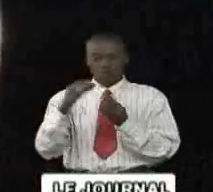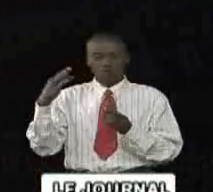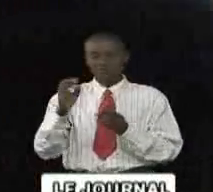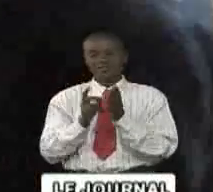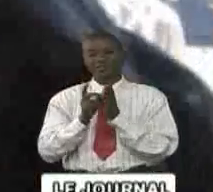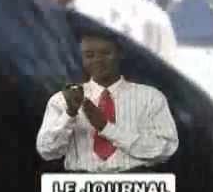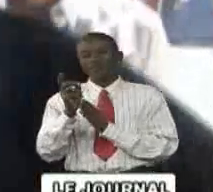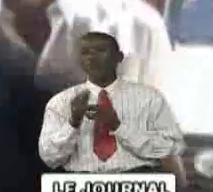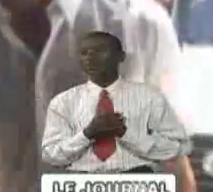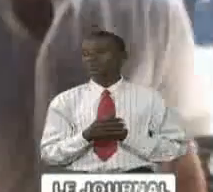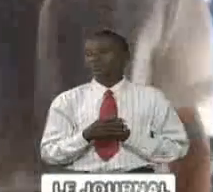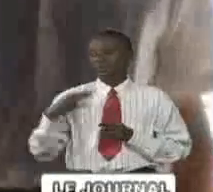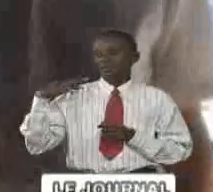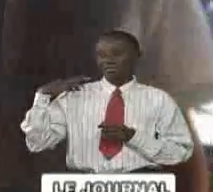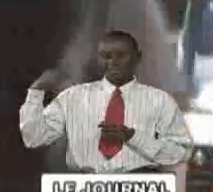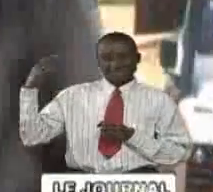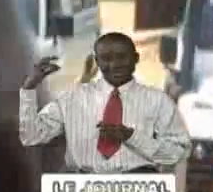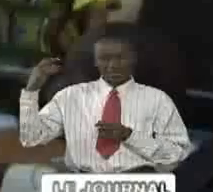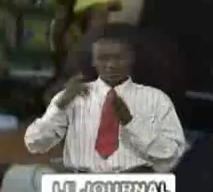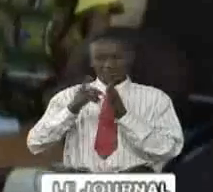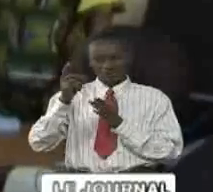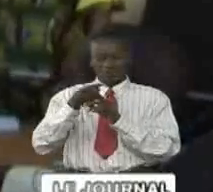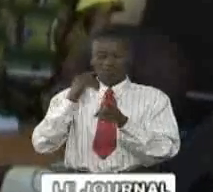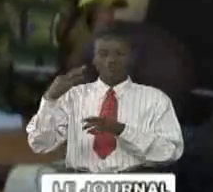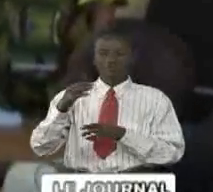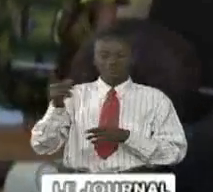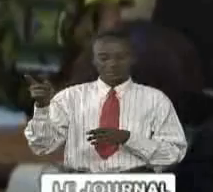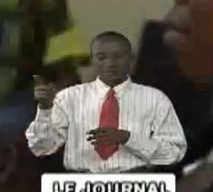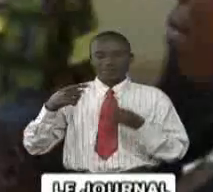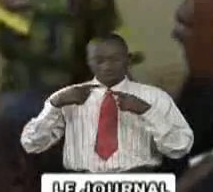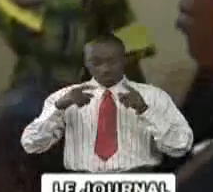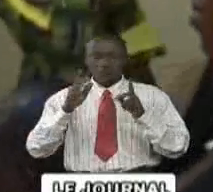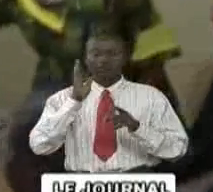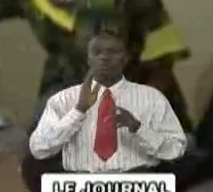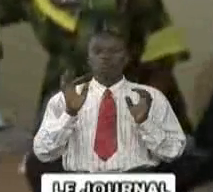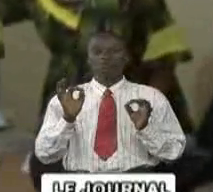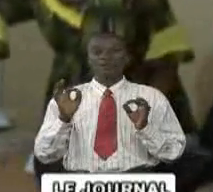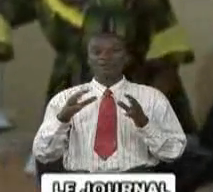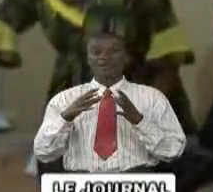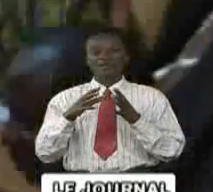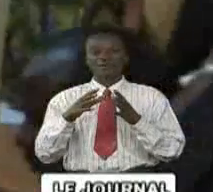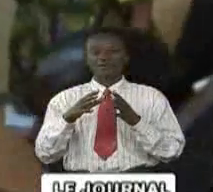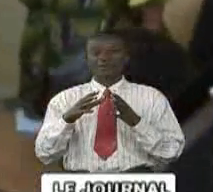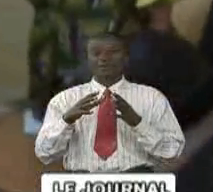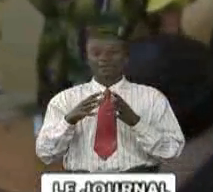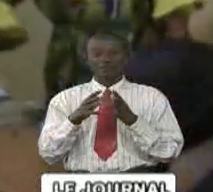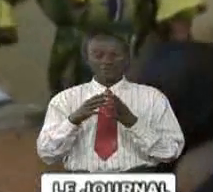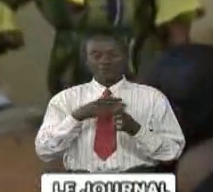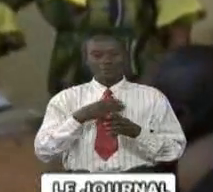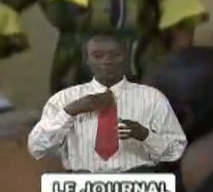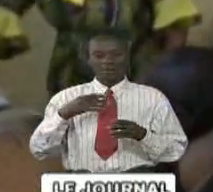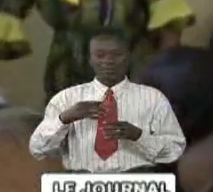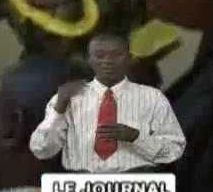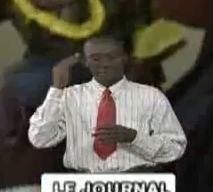une délégation d'experts de l'Agence française qui a annoncé cette bonne nouvelle à Madame la ministre provinciale de la fonction publique et